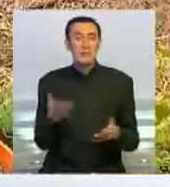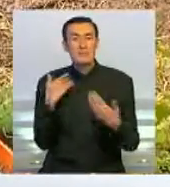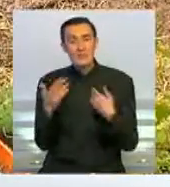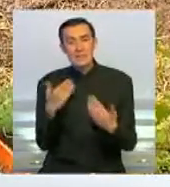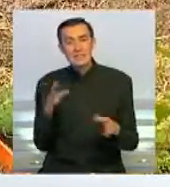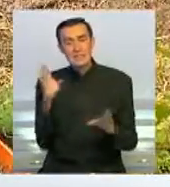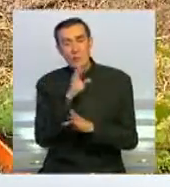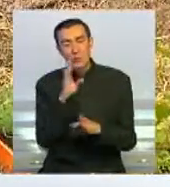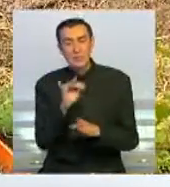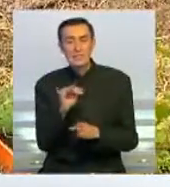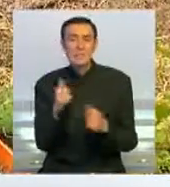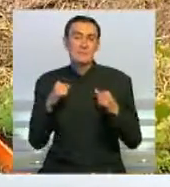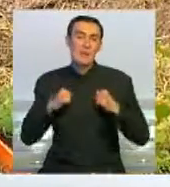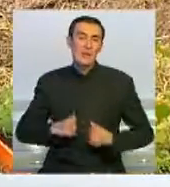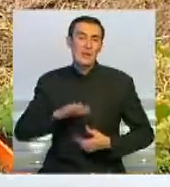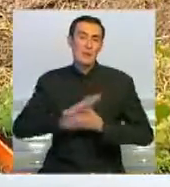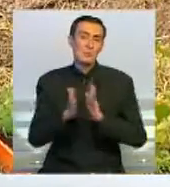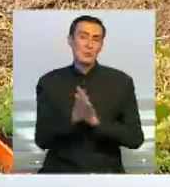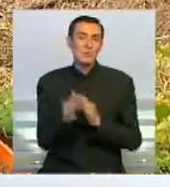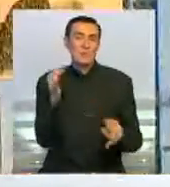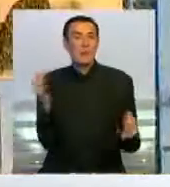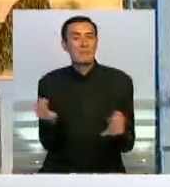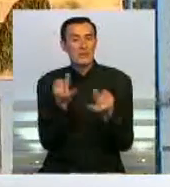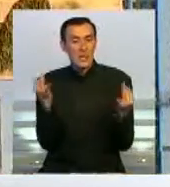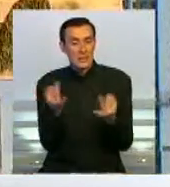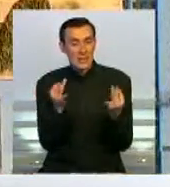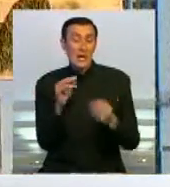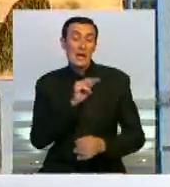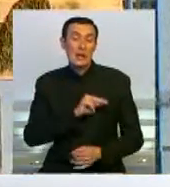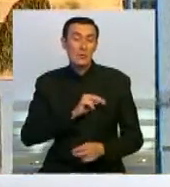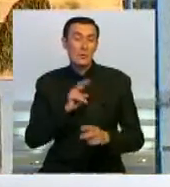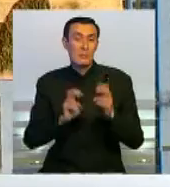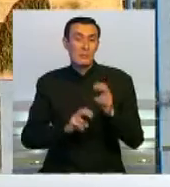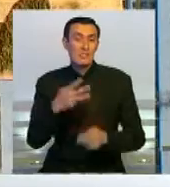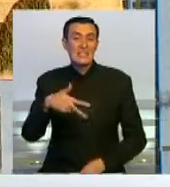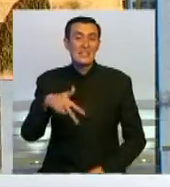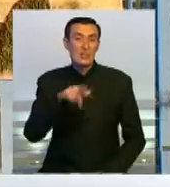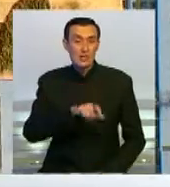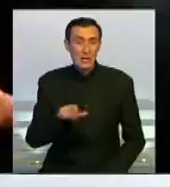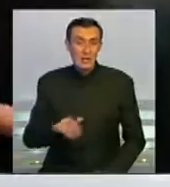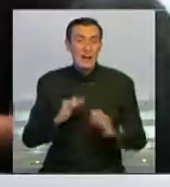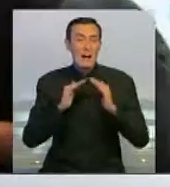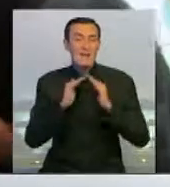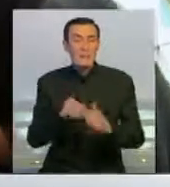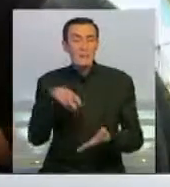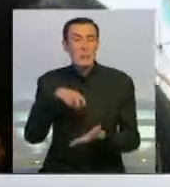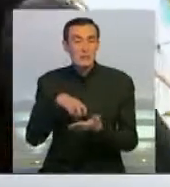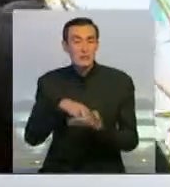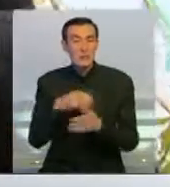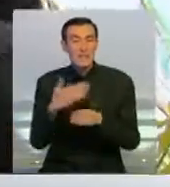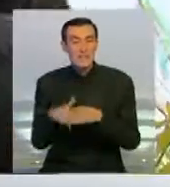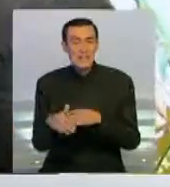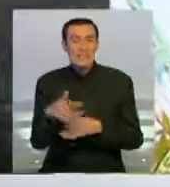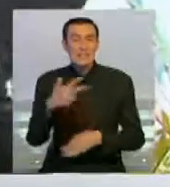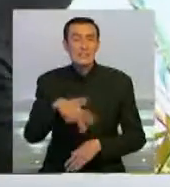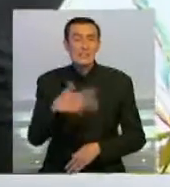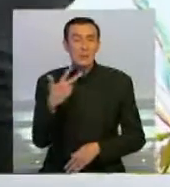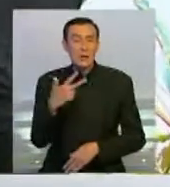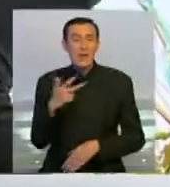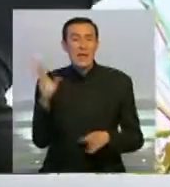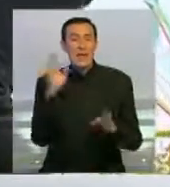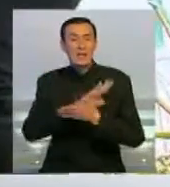и пообщаться в непринужденной обстановке. Трудятся на предприятии 30 человек. Ферма почтового отделения – один из